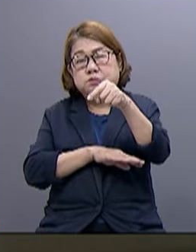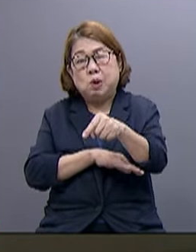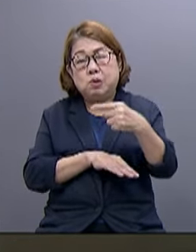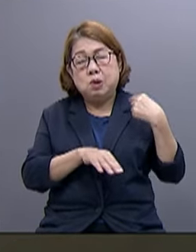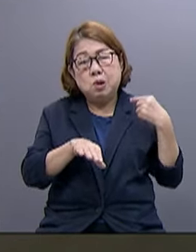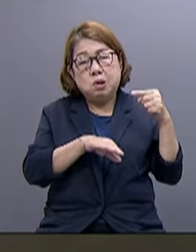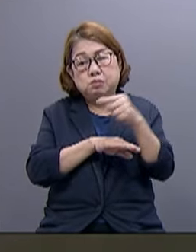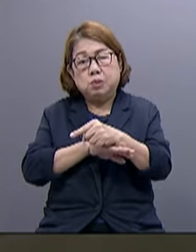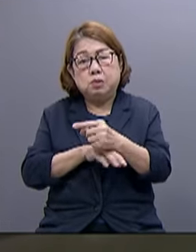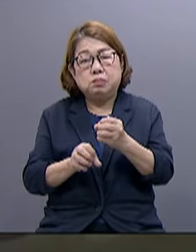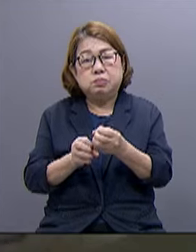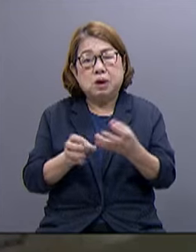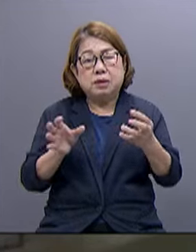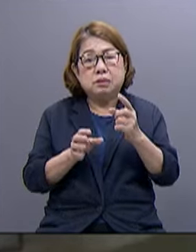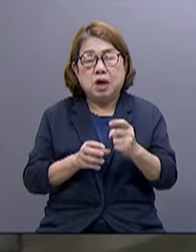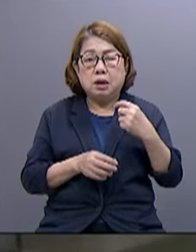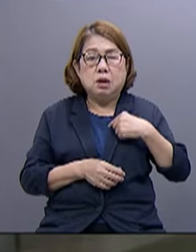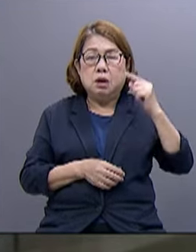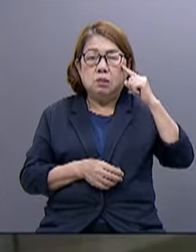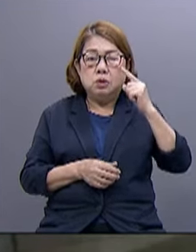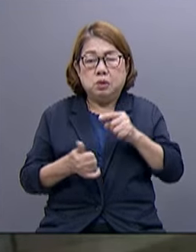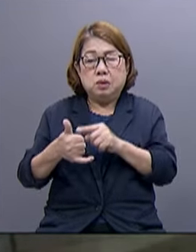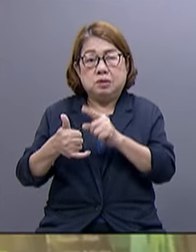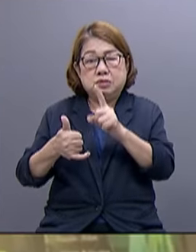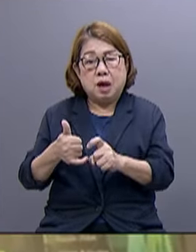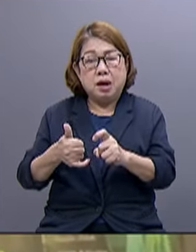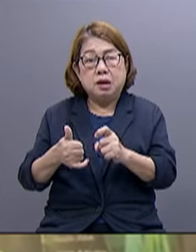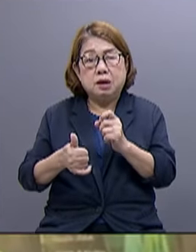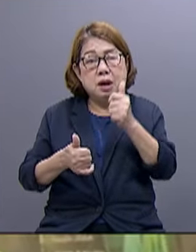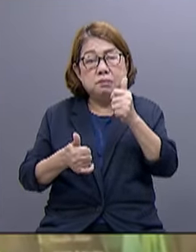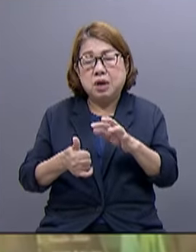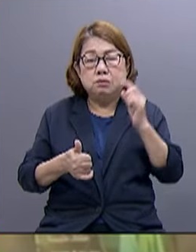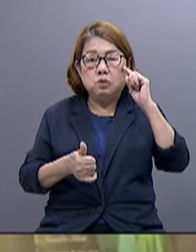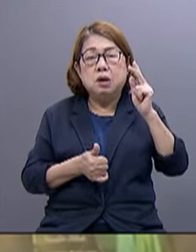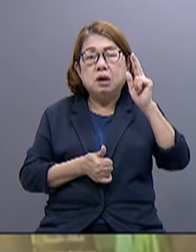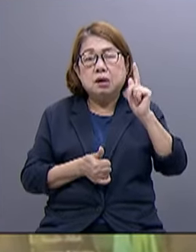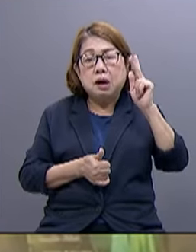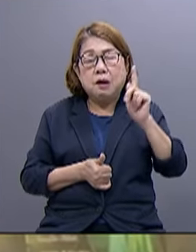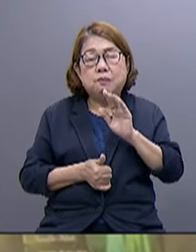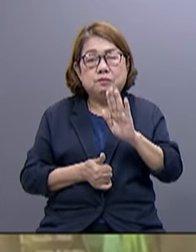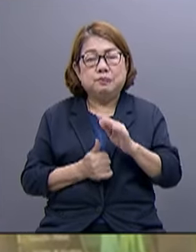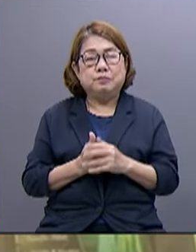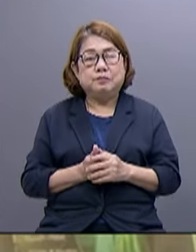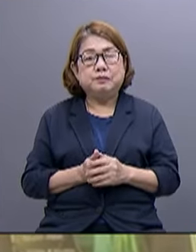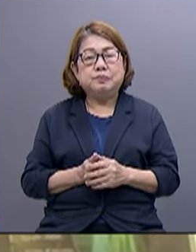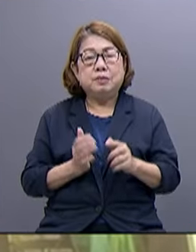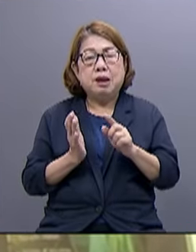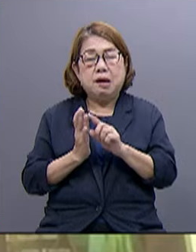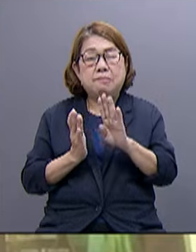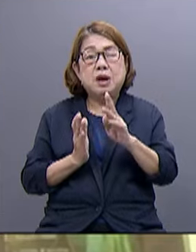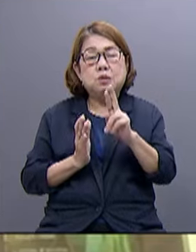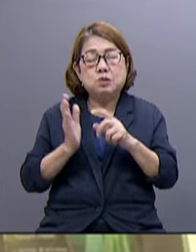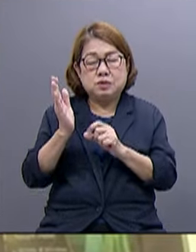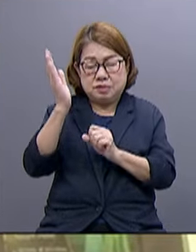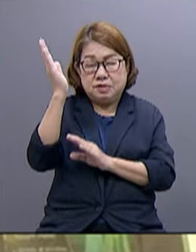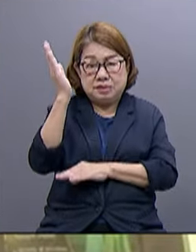แน่ชัดค่ะว่าสามารถกำจัดชูเคอร์ได้จริงหรือไม่เนื่องจากแหล่งข่าวด้านความมั่นคงในกรุงเบรุตระบุว่าตอนที่